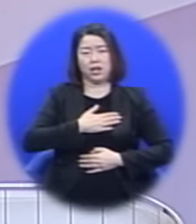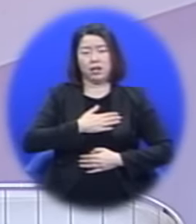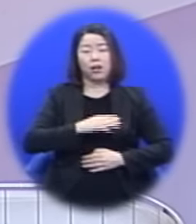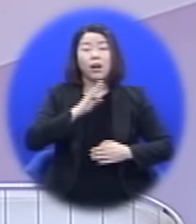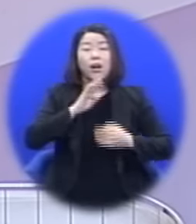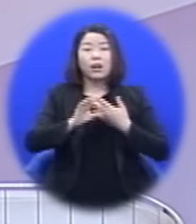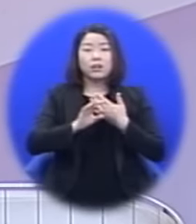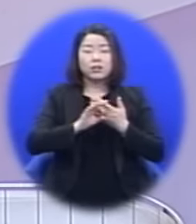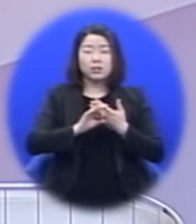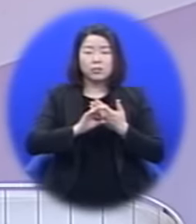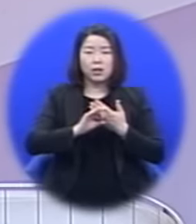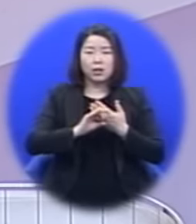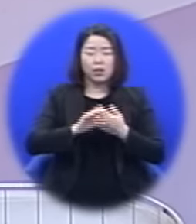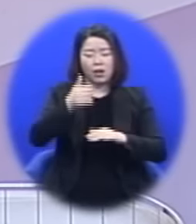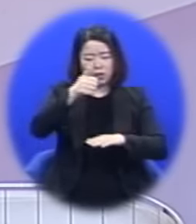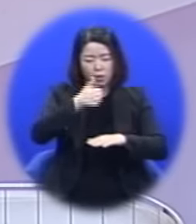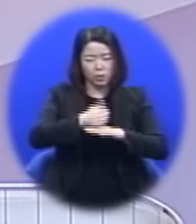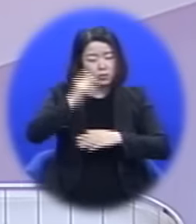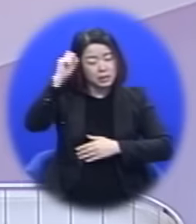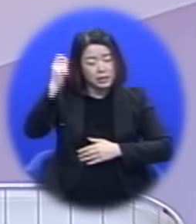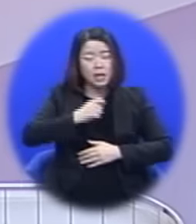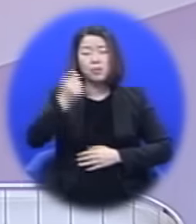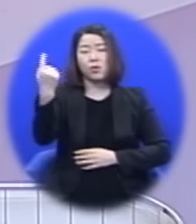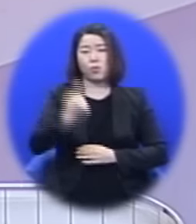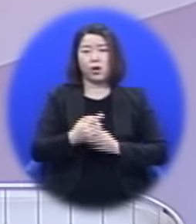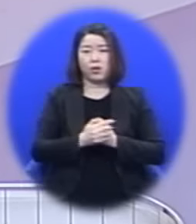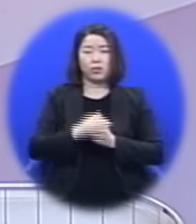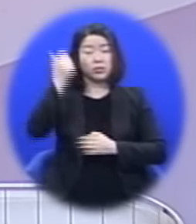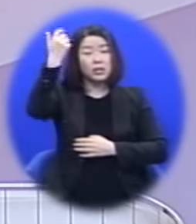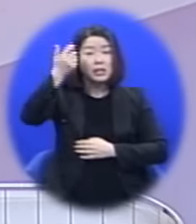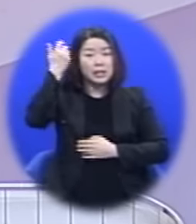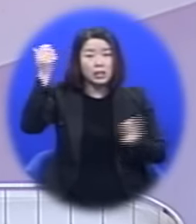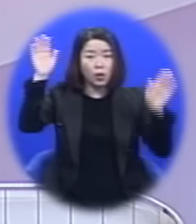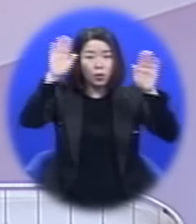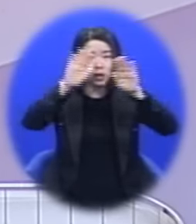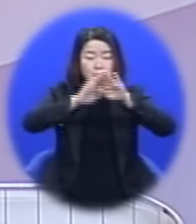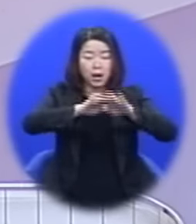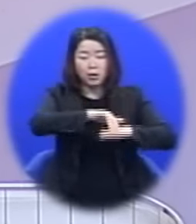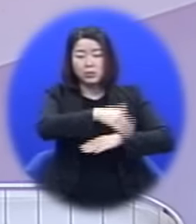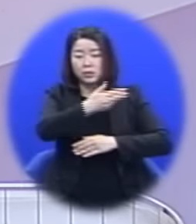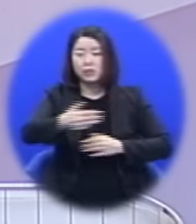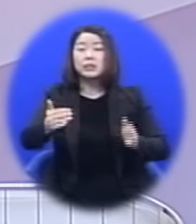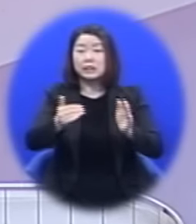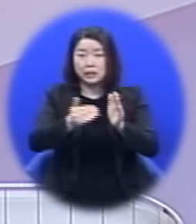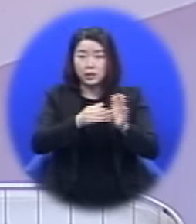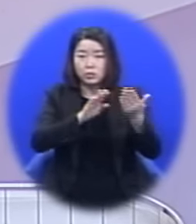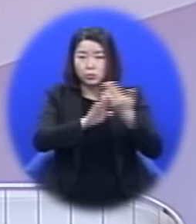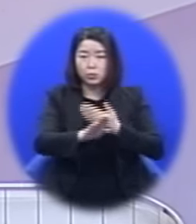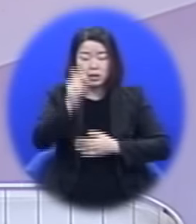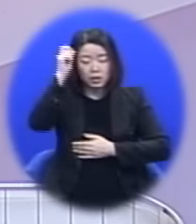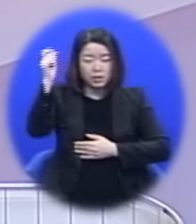그러면 결국은 새벽이 옵니다. 그 영혼의 밤은 결국 지나가고 새벽이 옵니다.